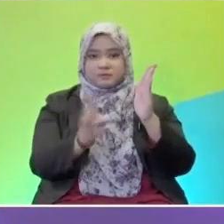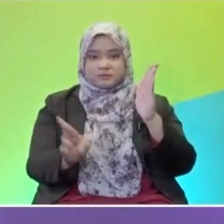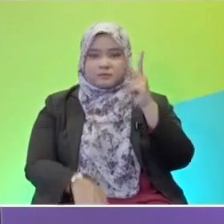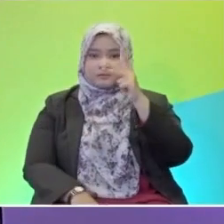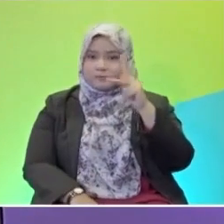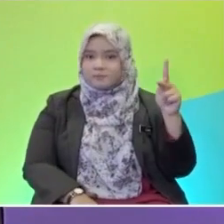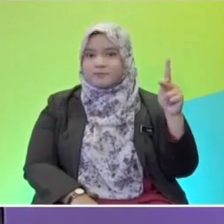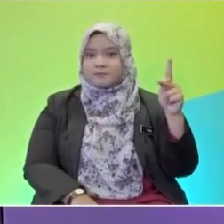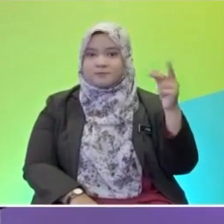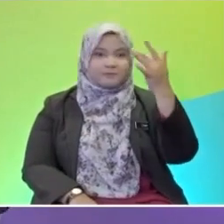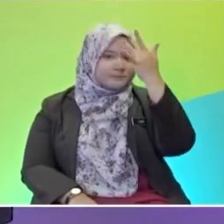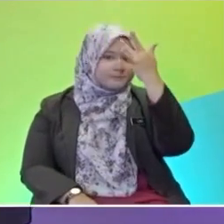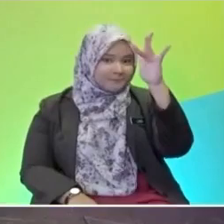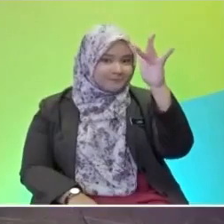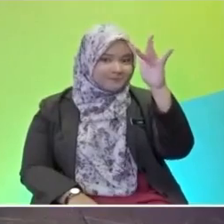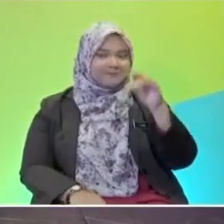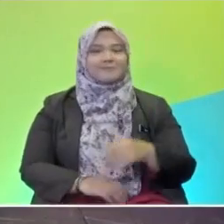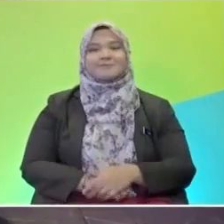dalam kehidupan kita sehari-hari